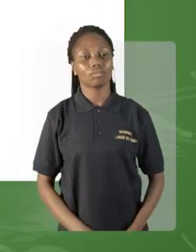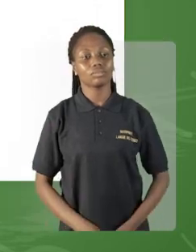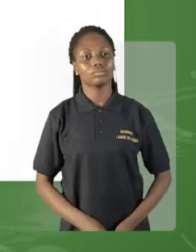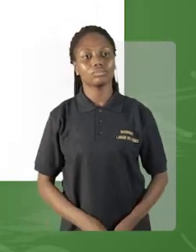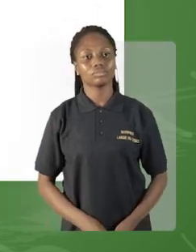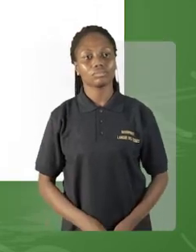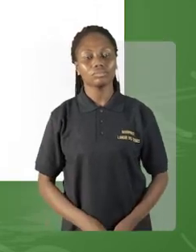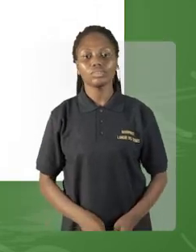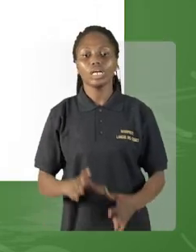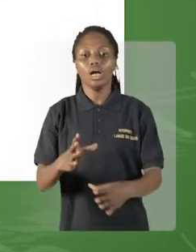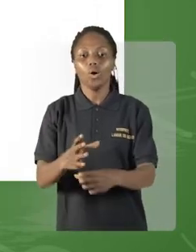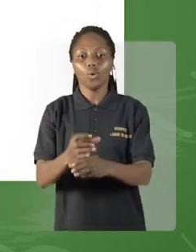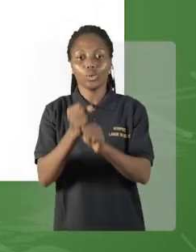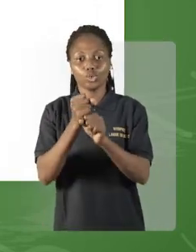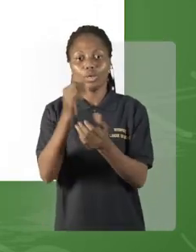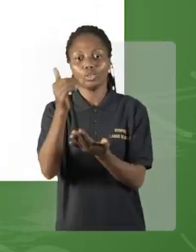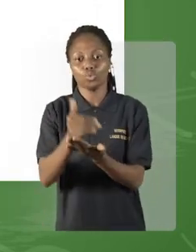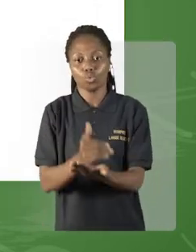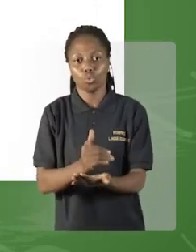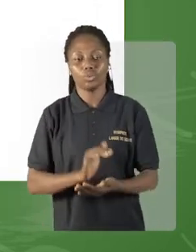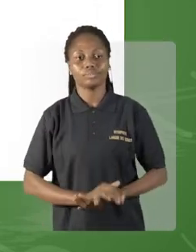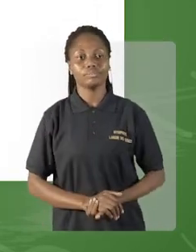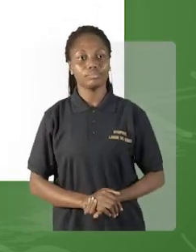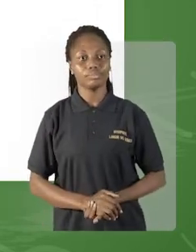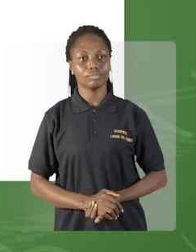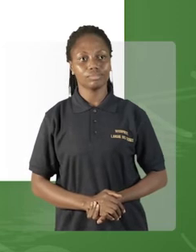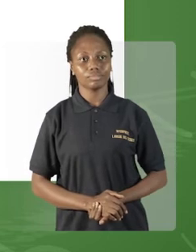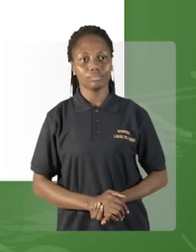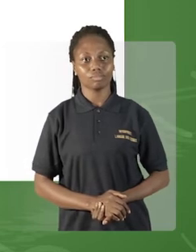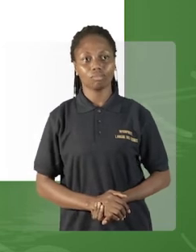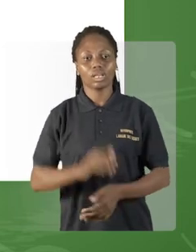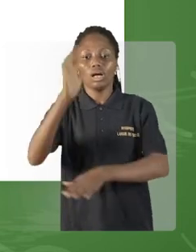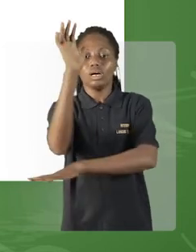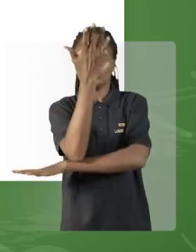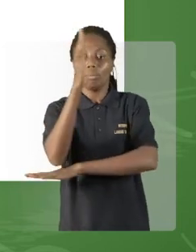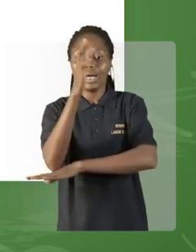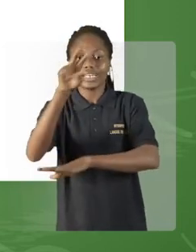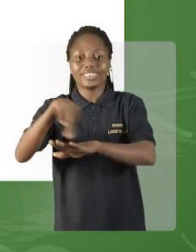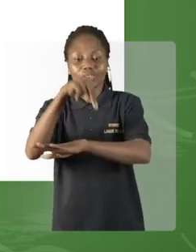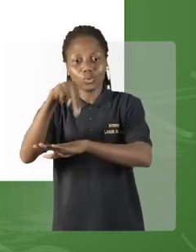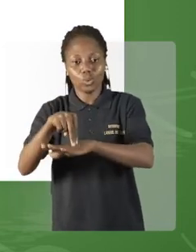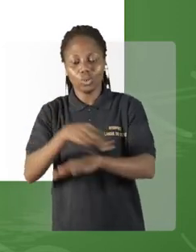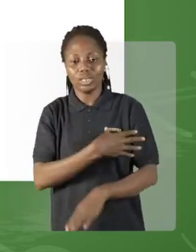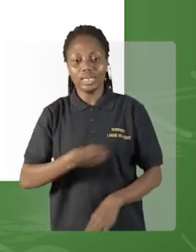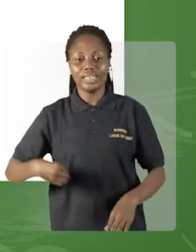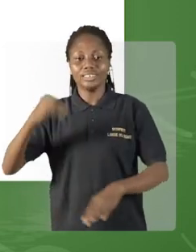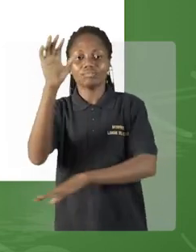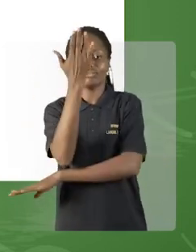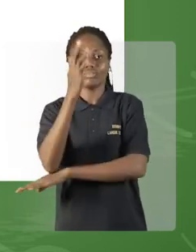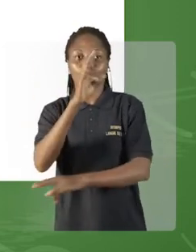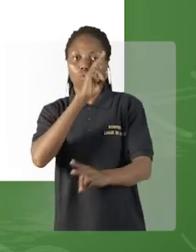Nous allons résumer la leçon. Les parcs nationaux et les réserves